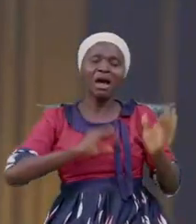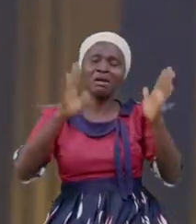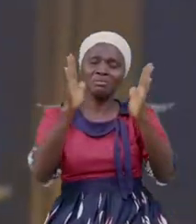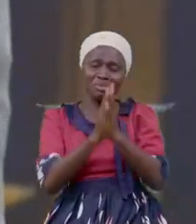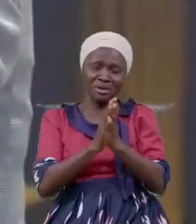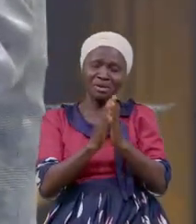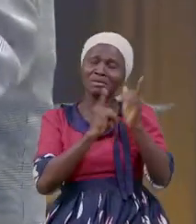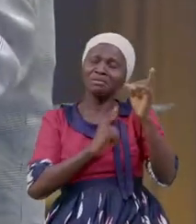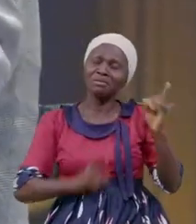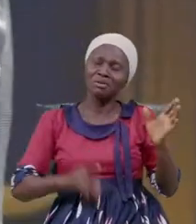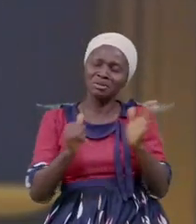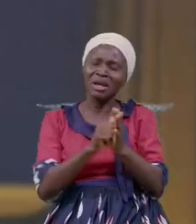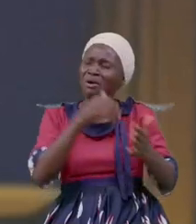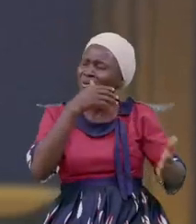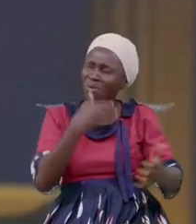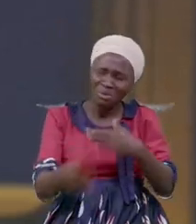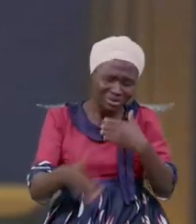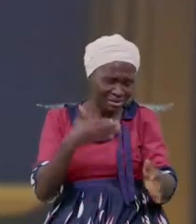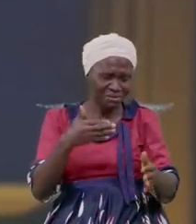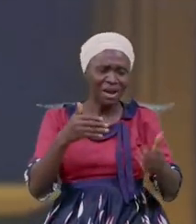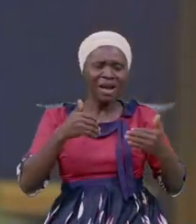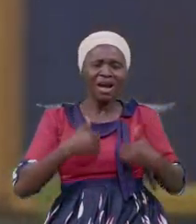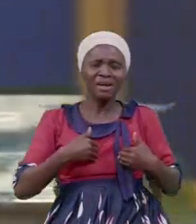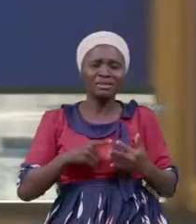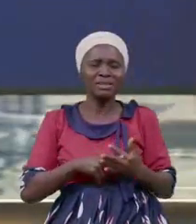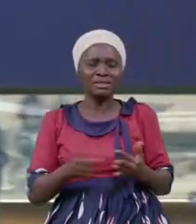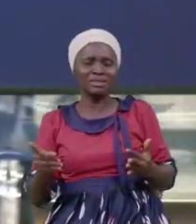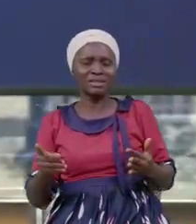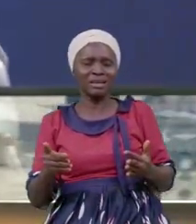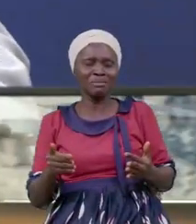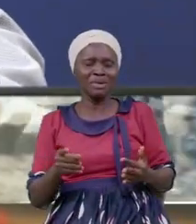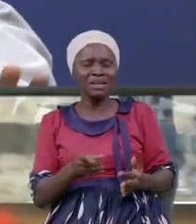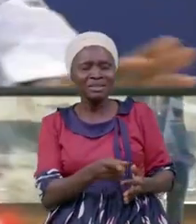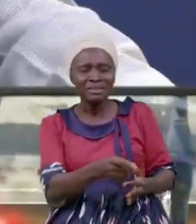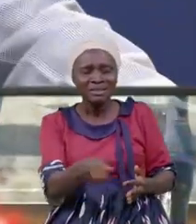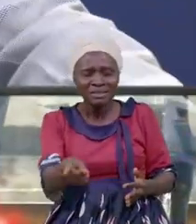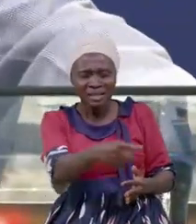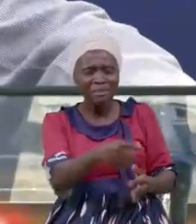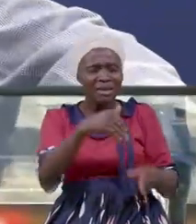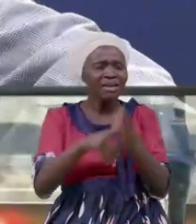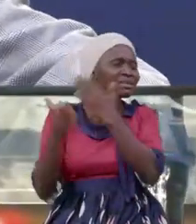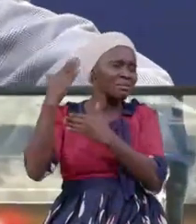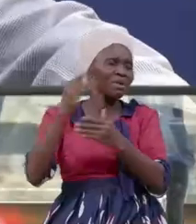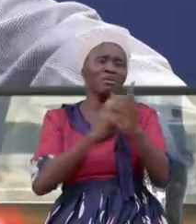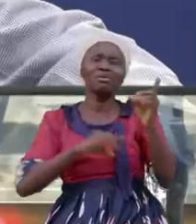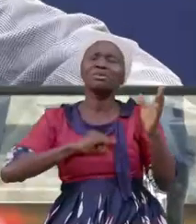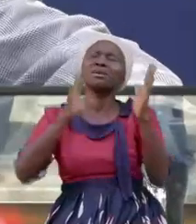quel que soit ce qui les avaent mis en cage dans le passé je